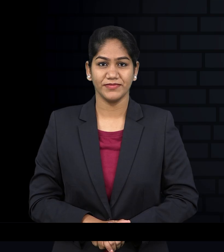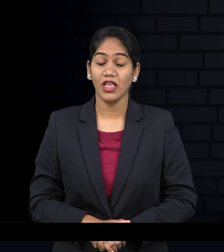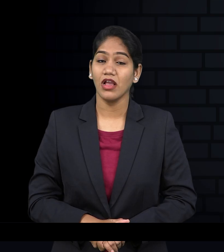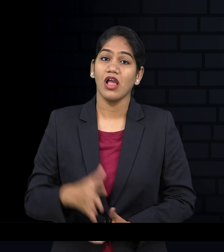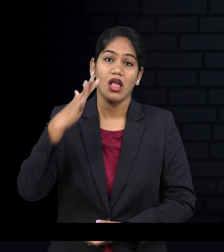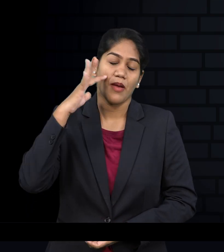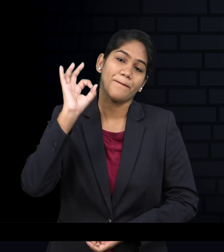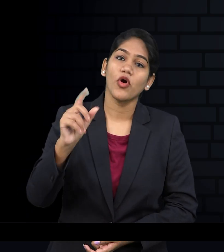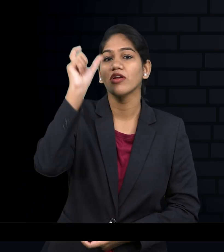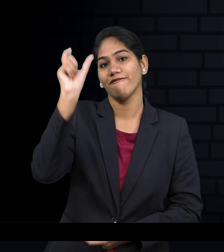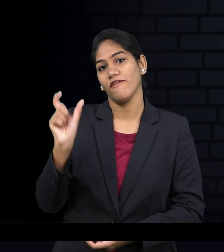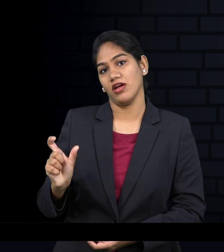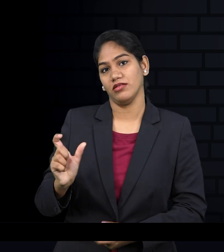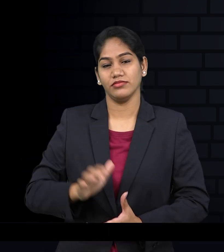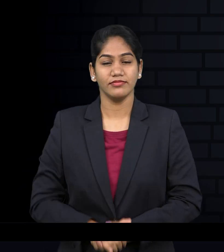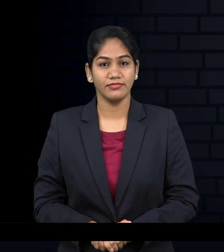मुख्य शब्द: